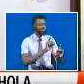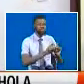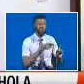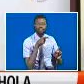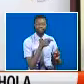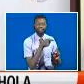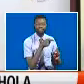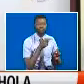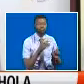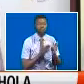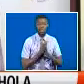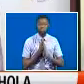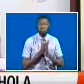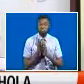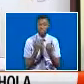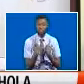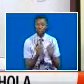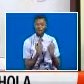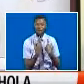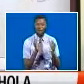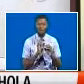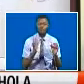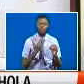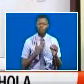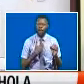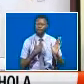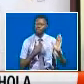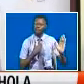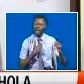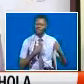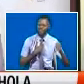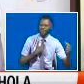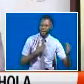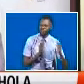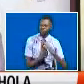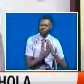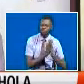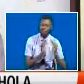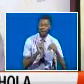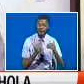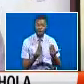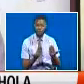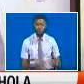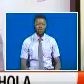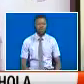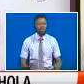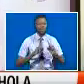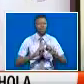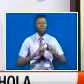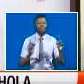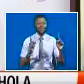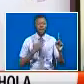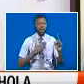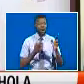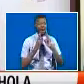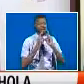talk. So we do not get his side of the story. But what we have reported here, that